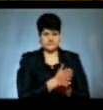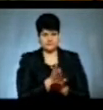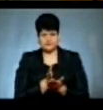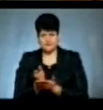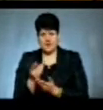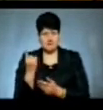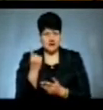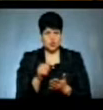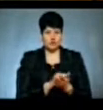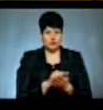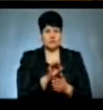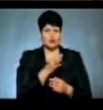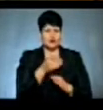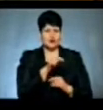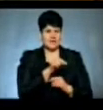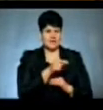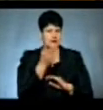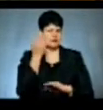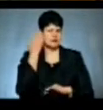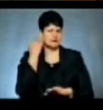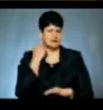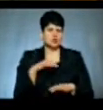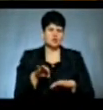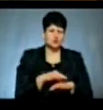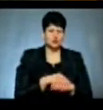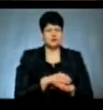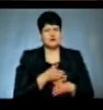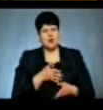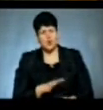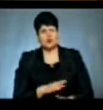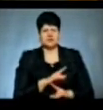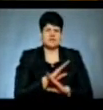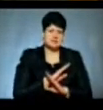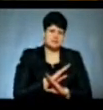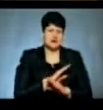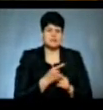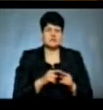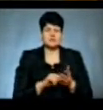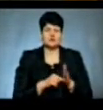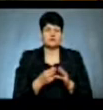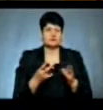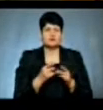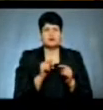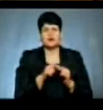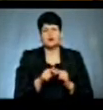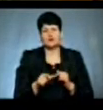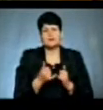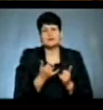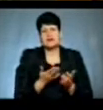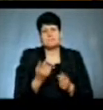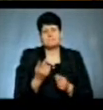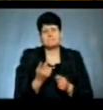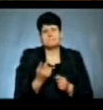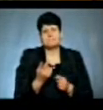документи про їхніх предків, шлюб, народження, смерть. Такі довідки в основному потрібні людям для, перше